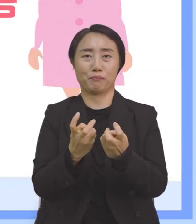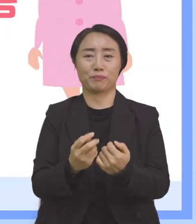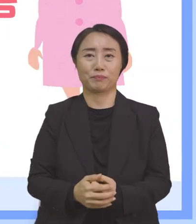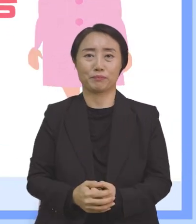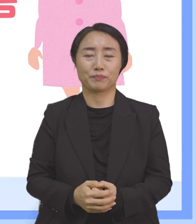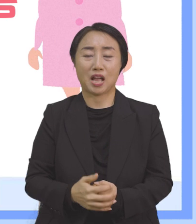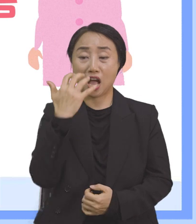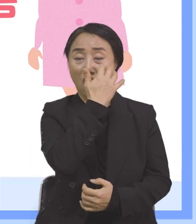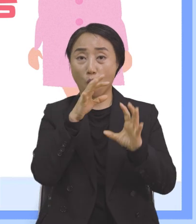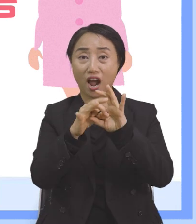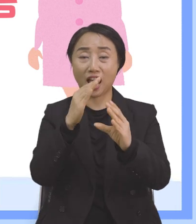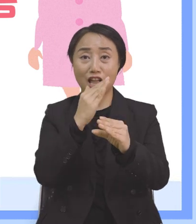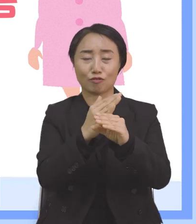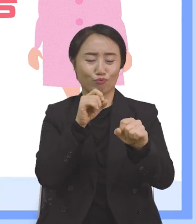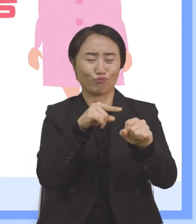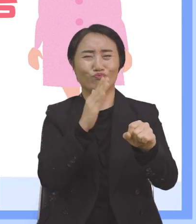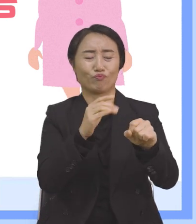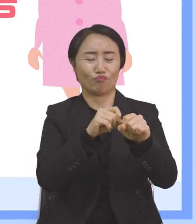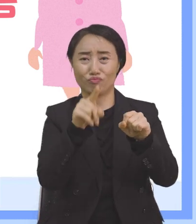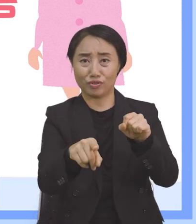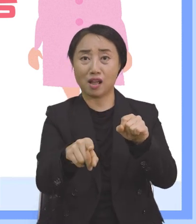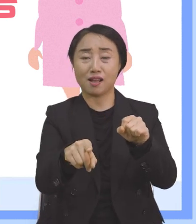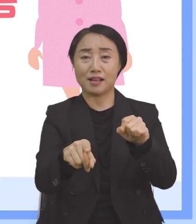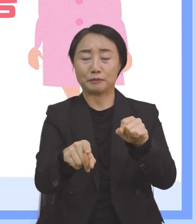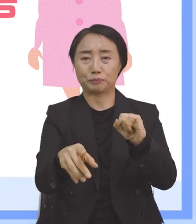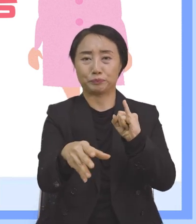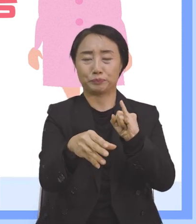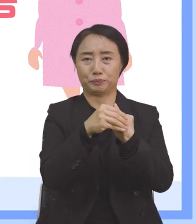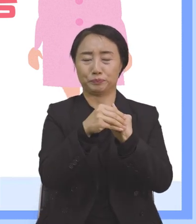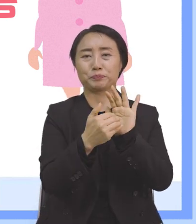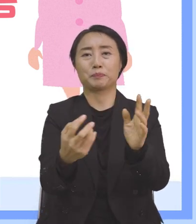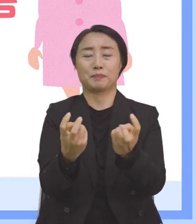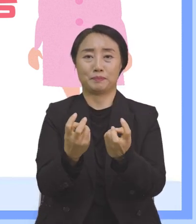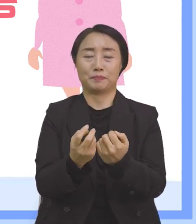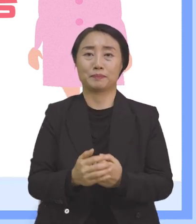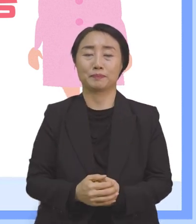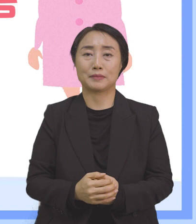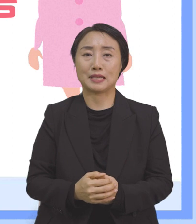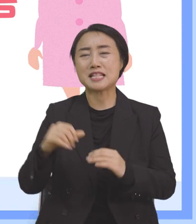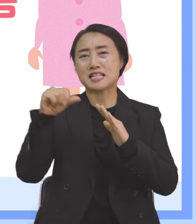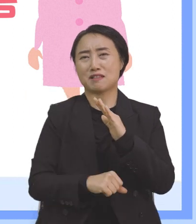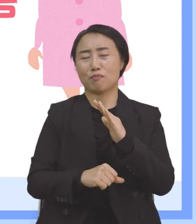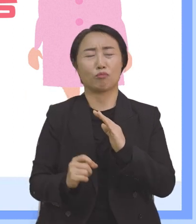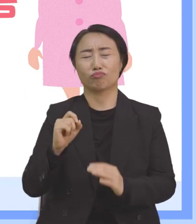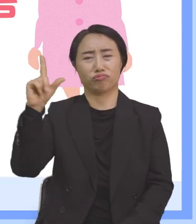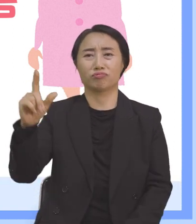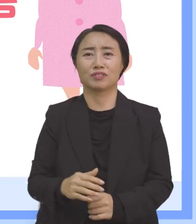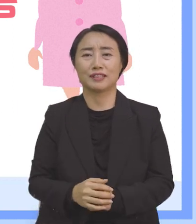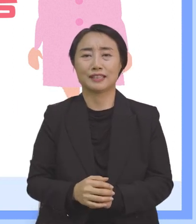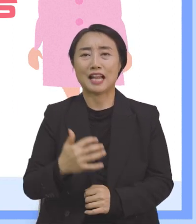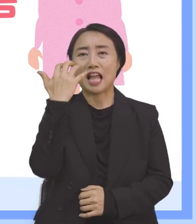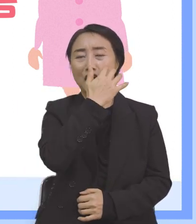사정법입니다. 성관계 중 질외의 사정을 함으로써 수정을 막는 방법으로 이는 실패율이 상당히